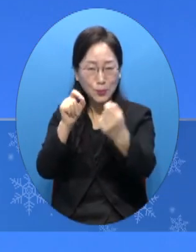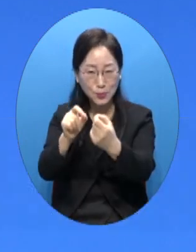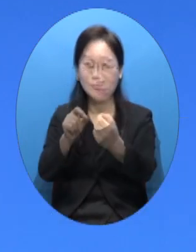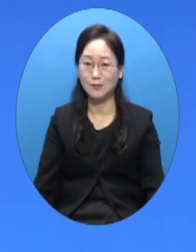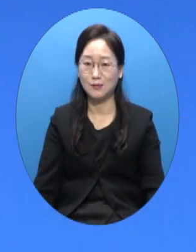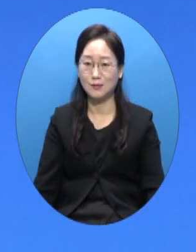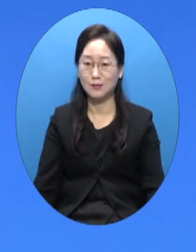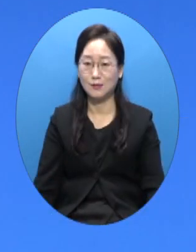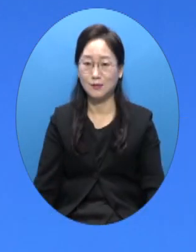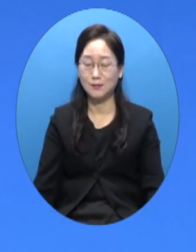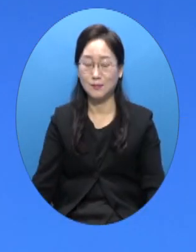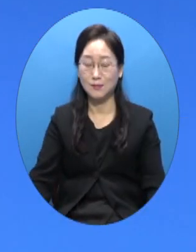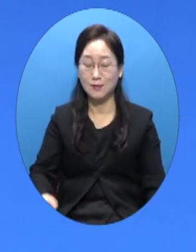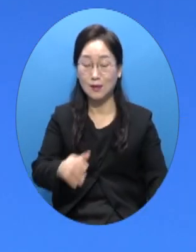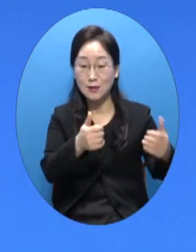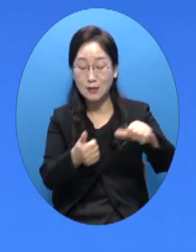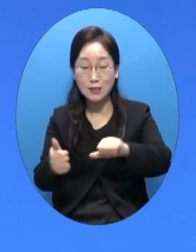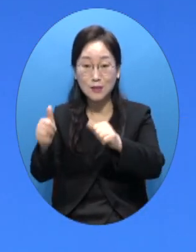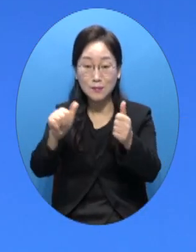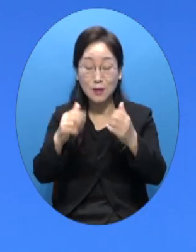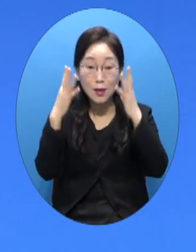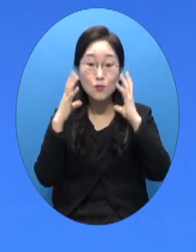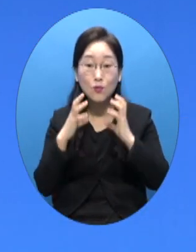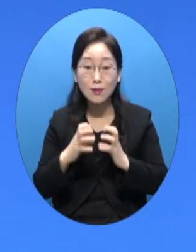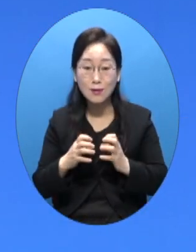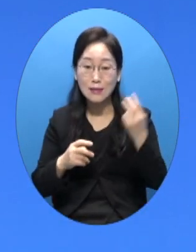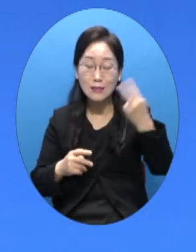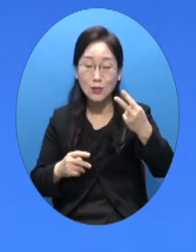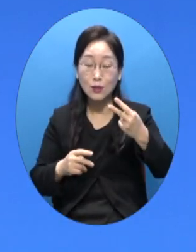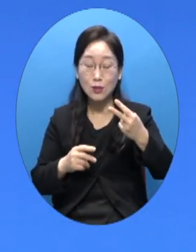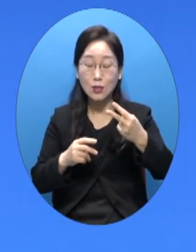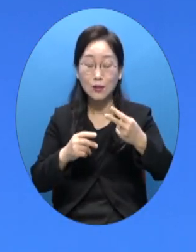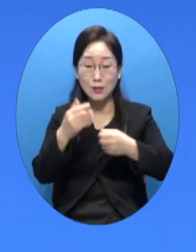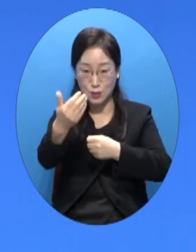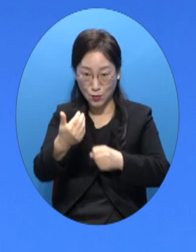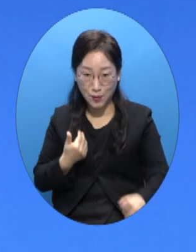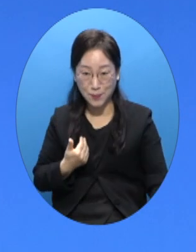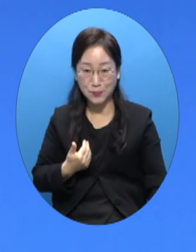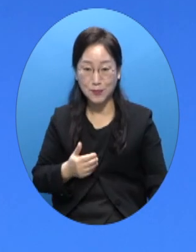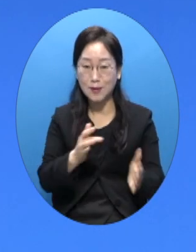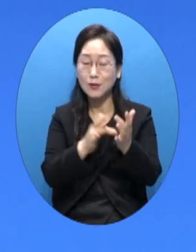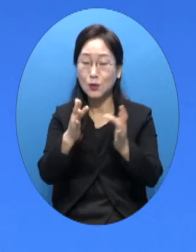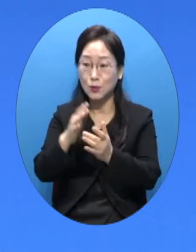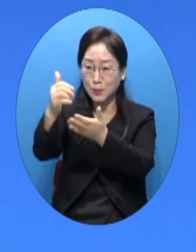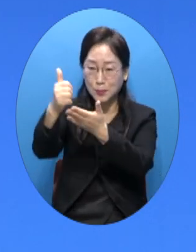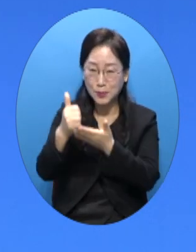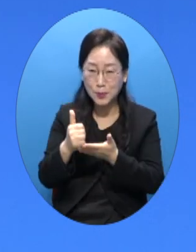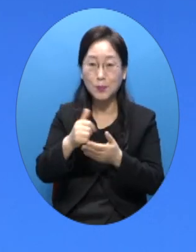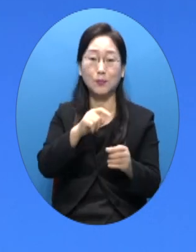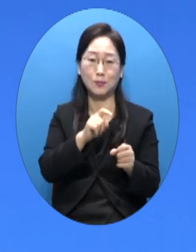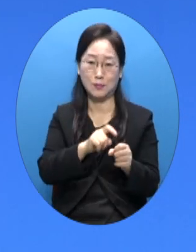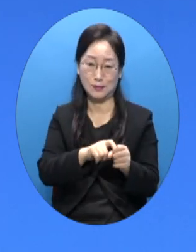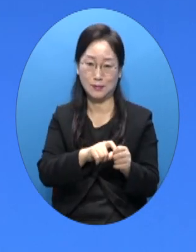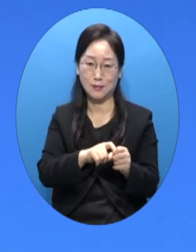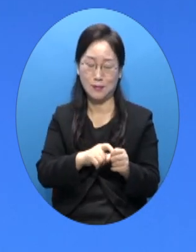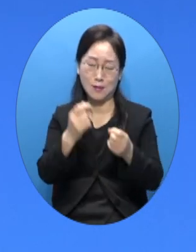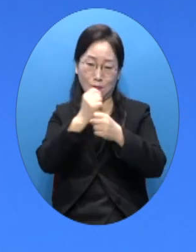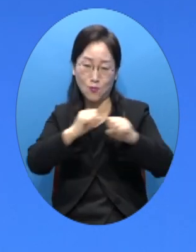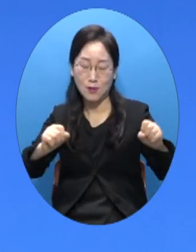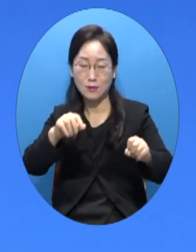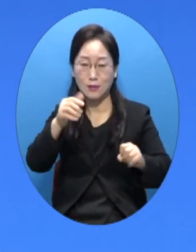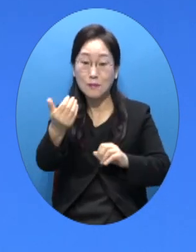다가왔습니다 심내 요한은 2천년 전에이 땅에 오신 예수를 맞이하기 위해서 광야에